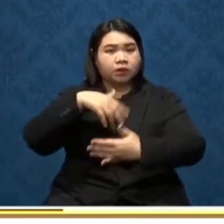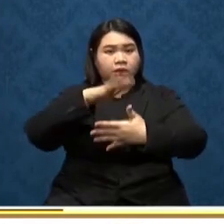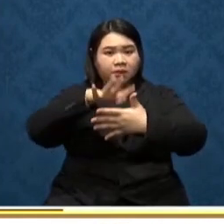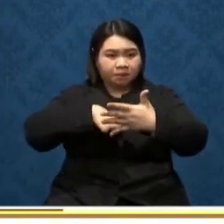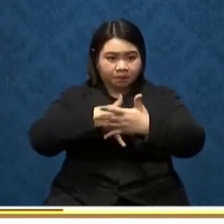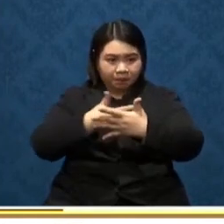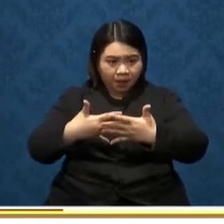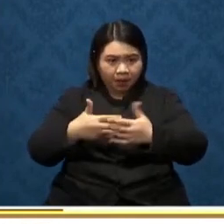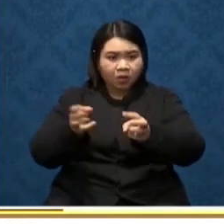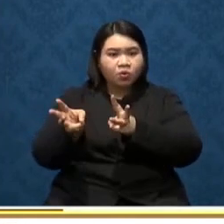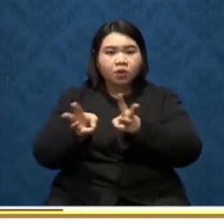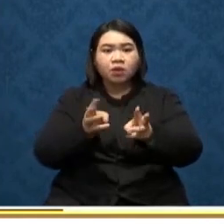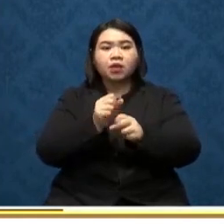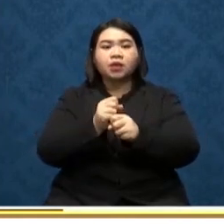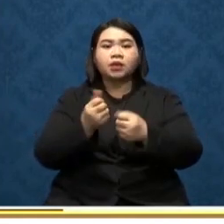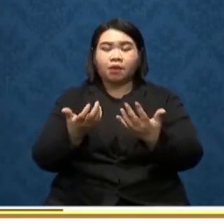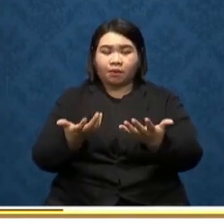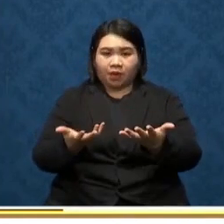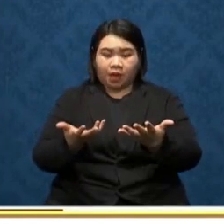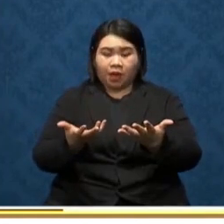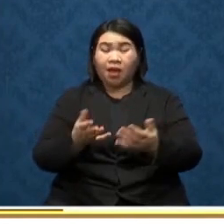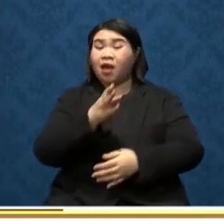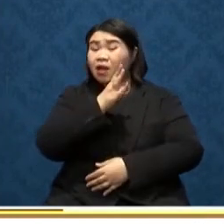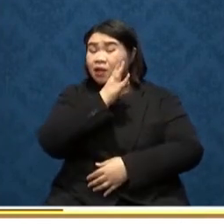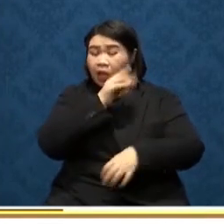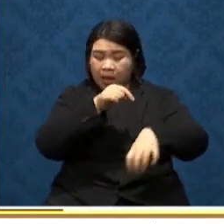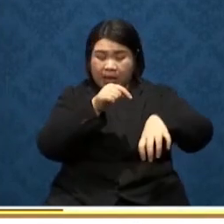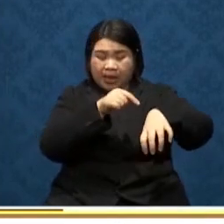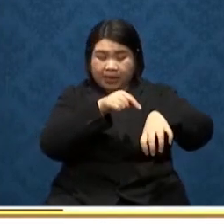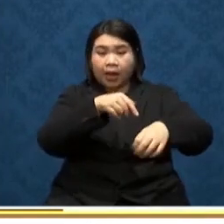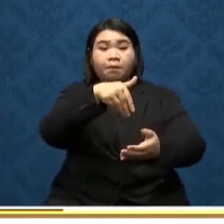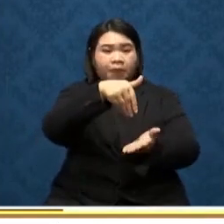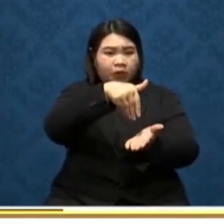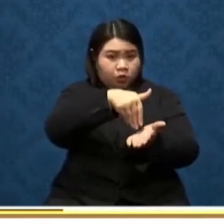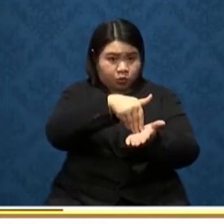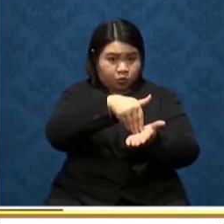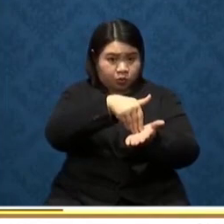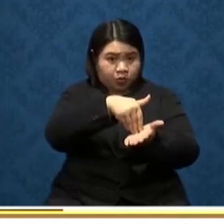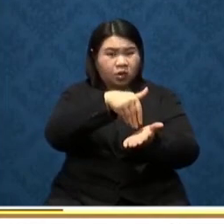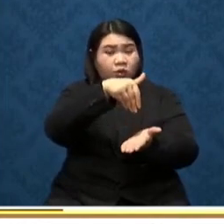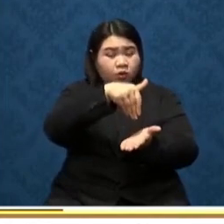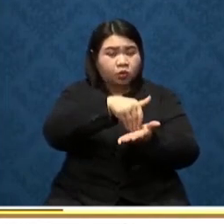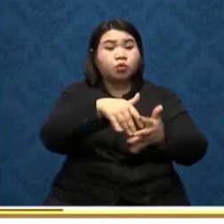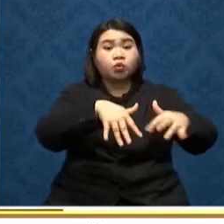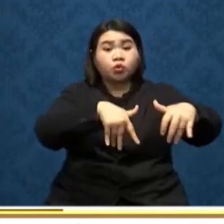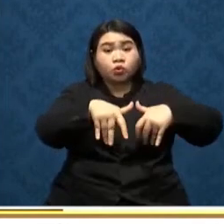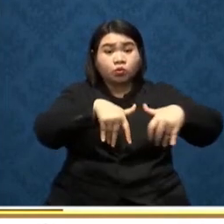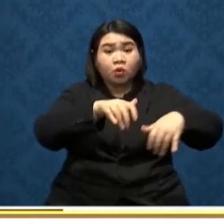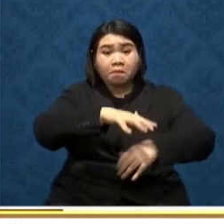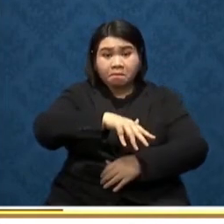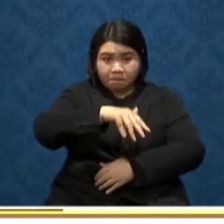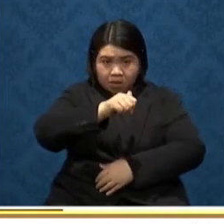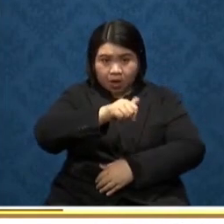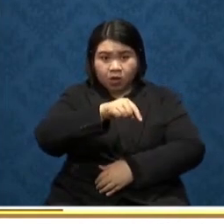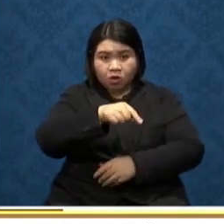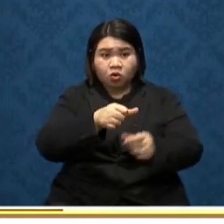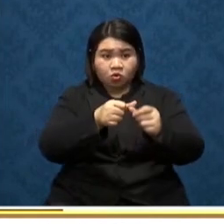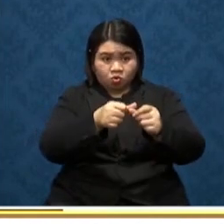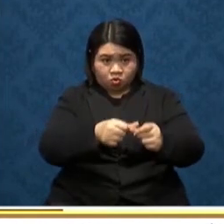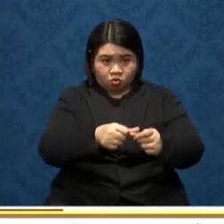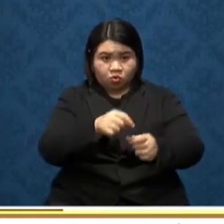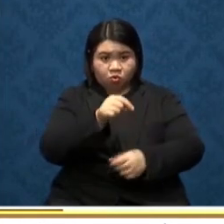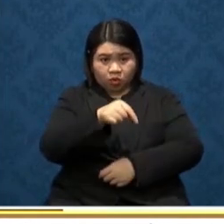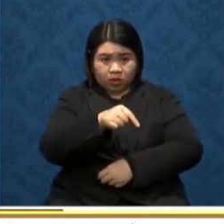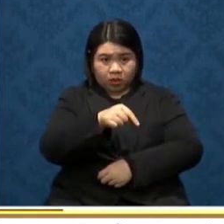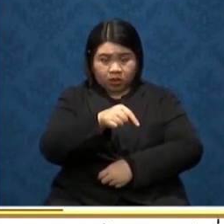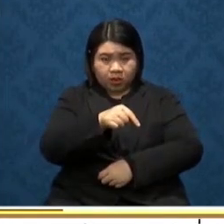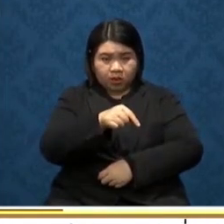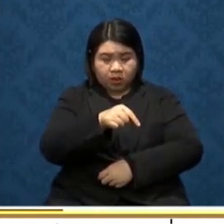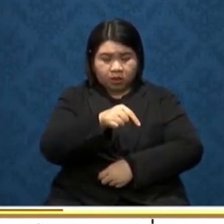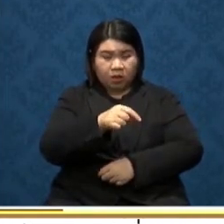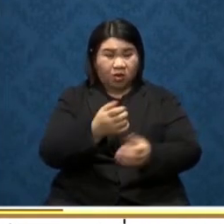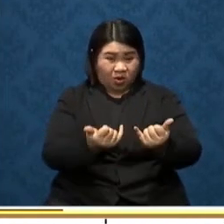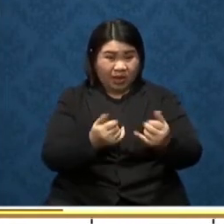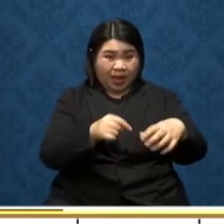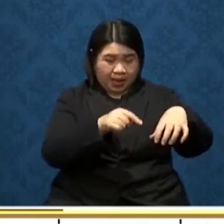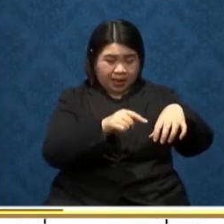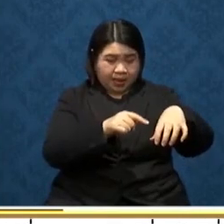า